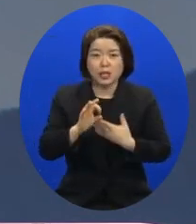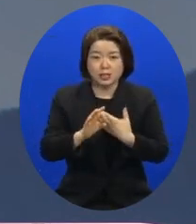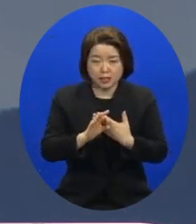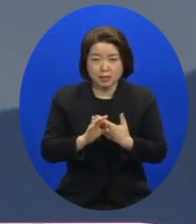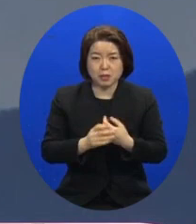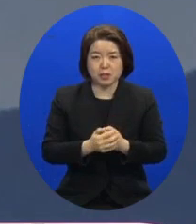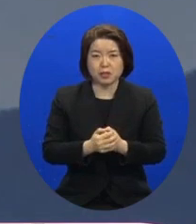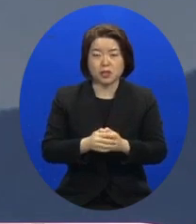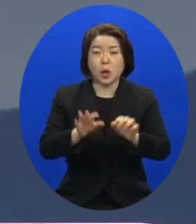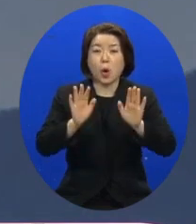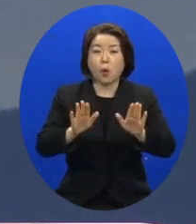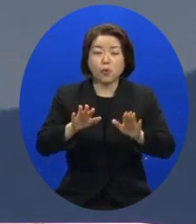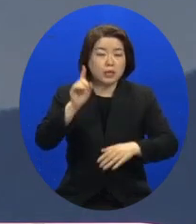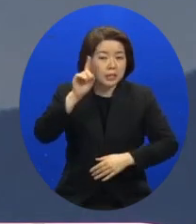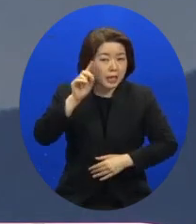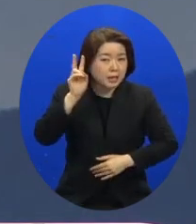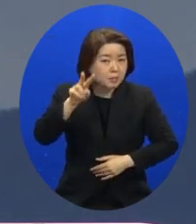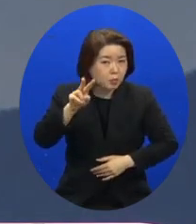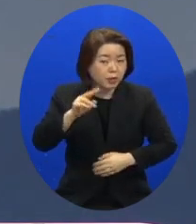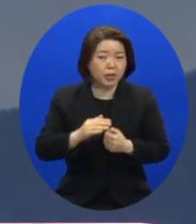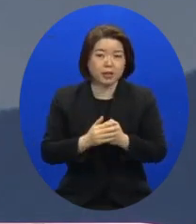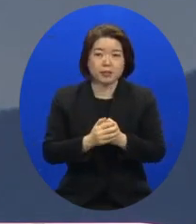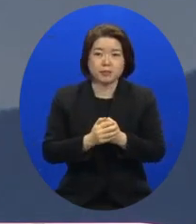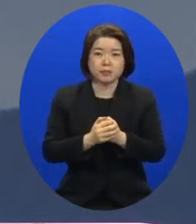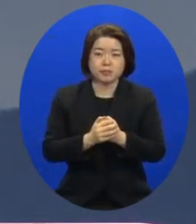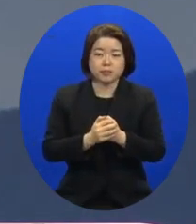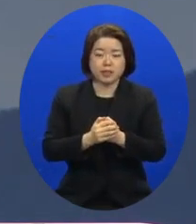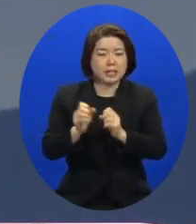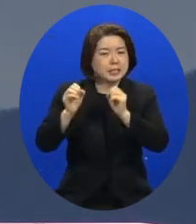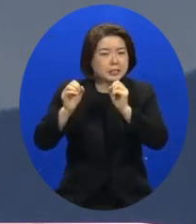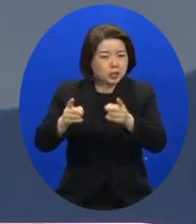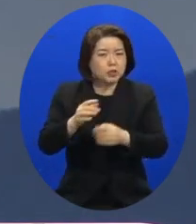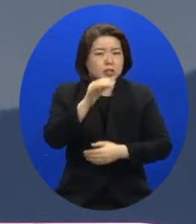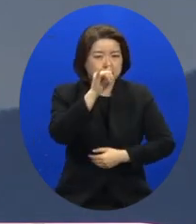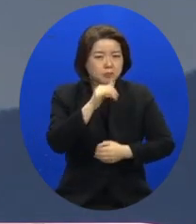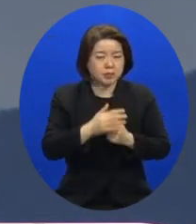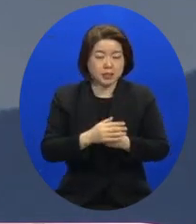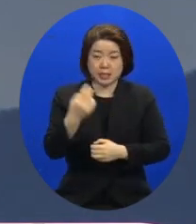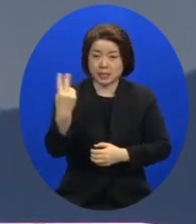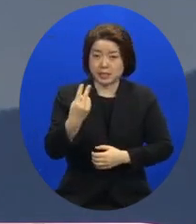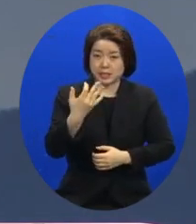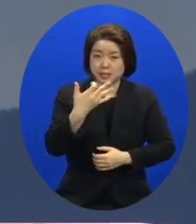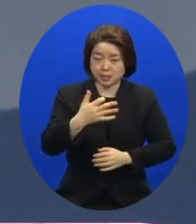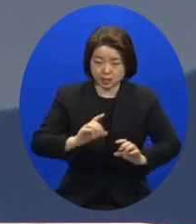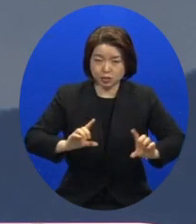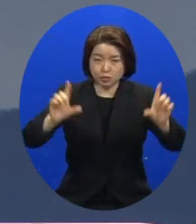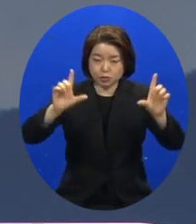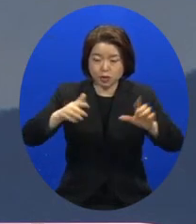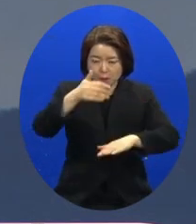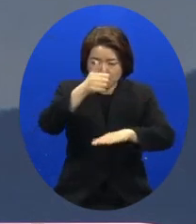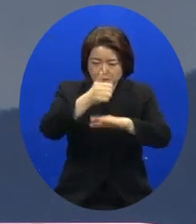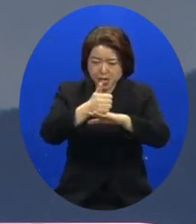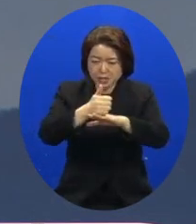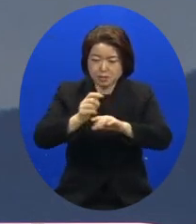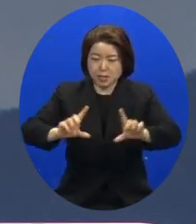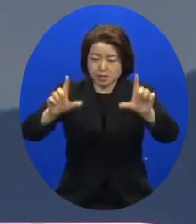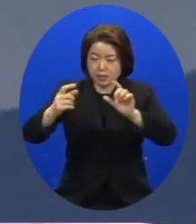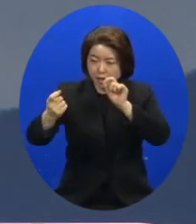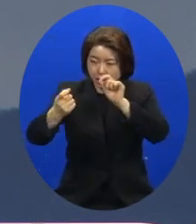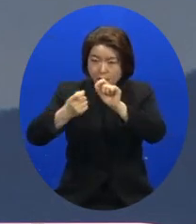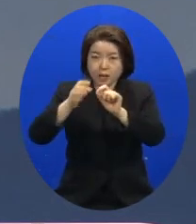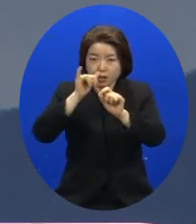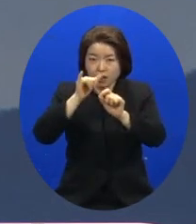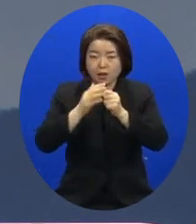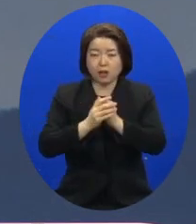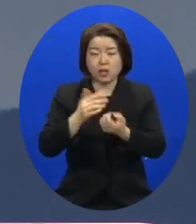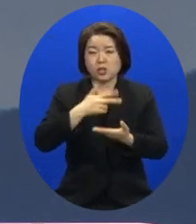그러면 오늘 내일 모레가 기회입니다. 2019년이 이제 마지막 날을 앞두고 주님은